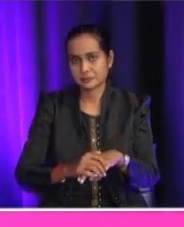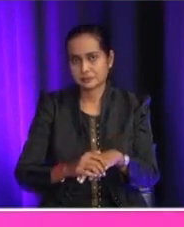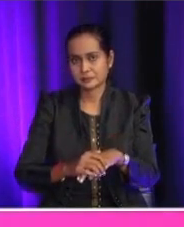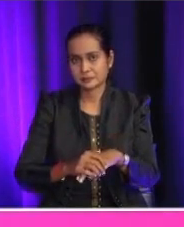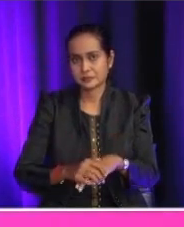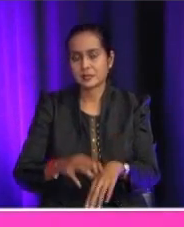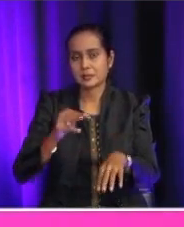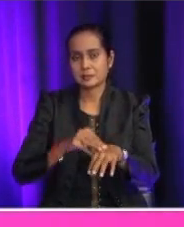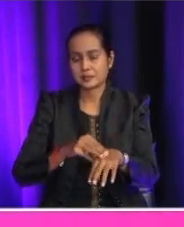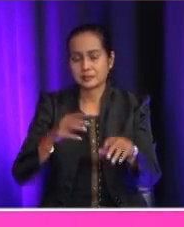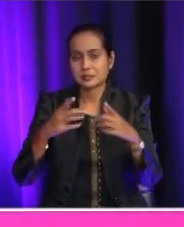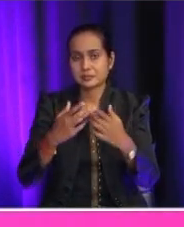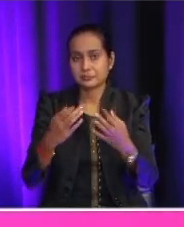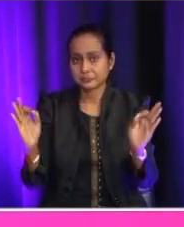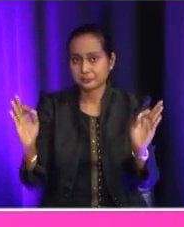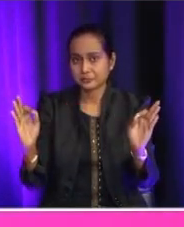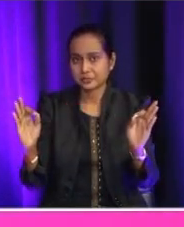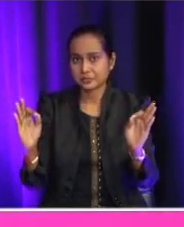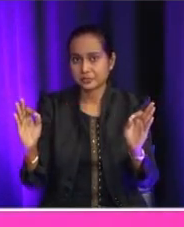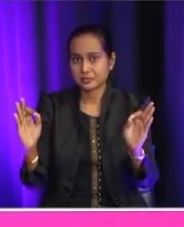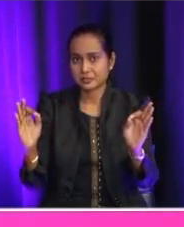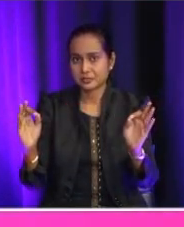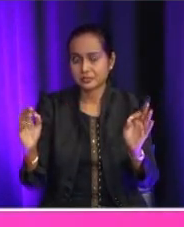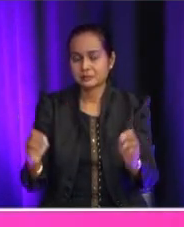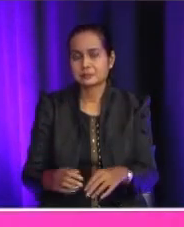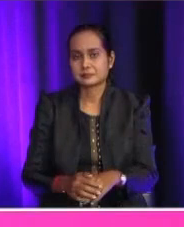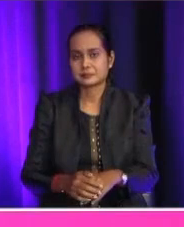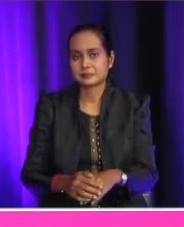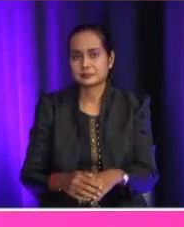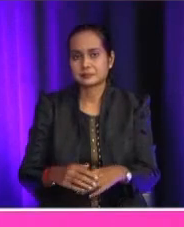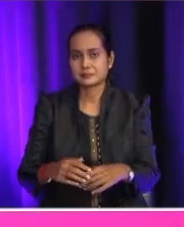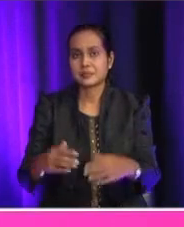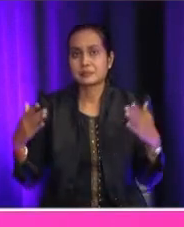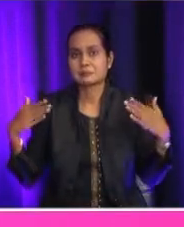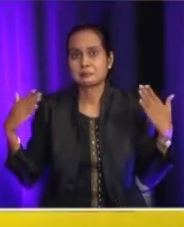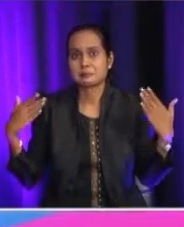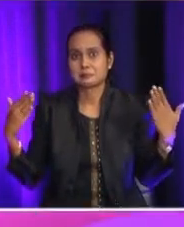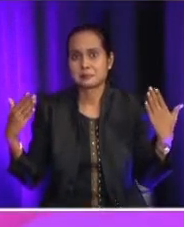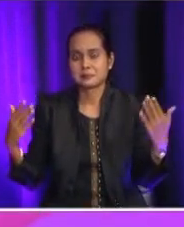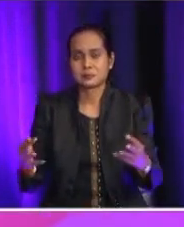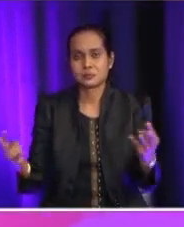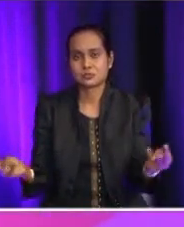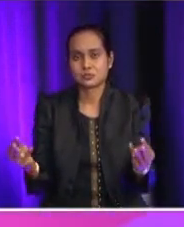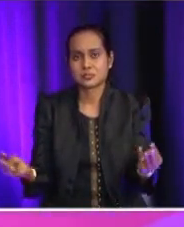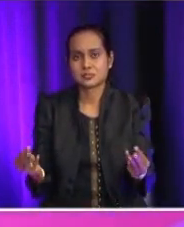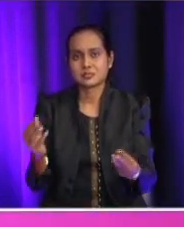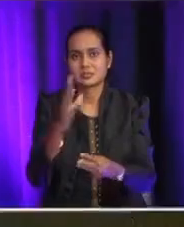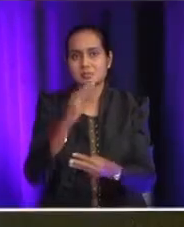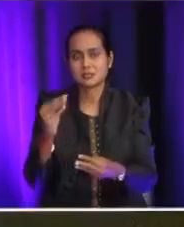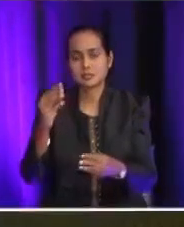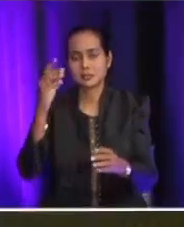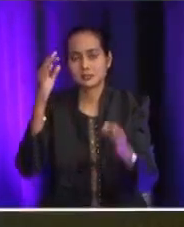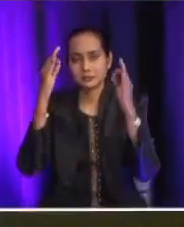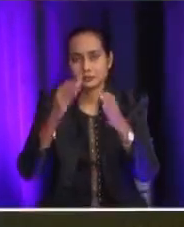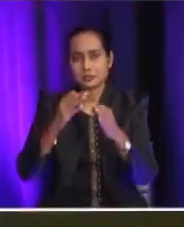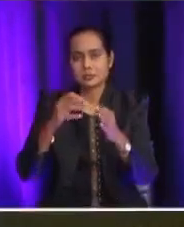masa lapang, menjadi hiburan untuk motivasi dan tujuan pendidikan. Okey, itu poinnya. Poin